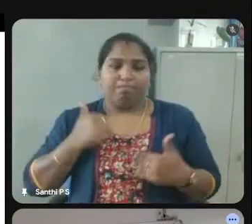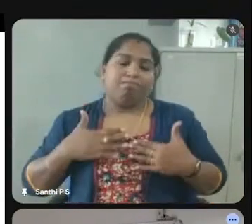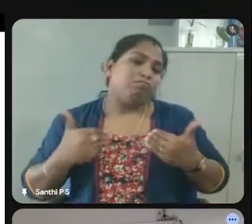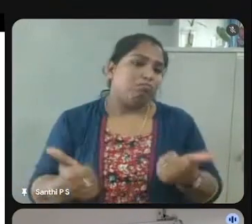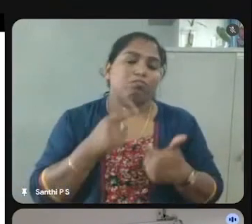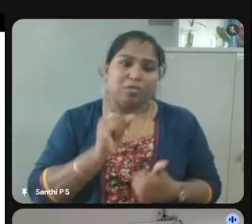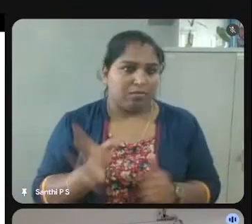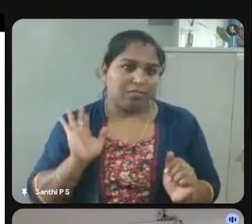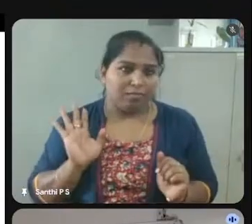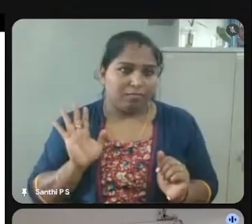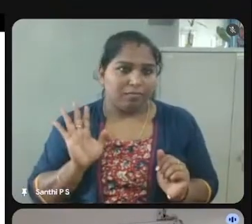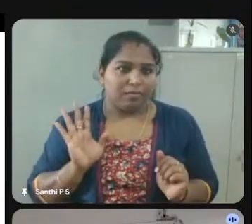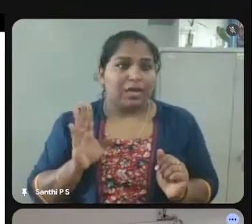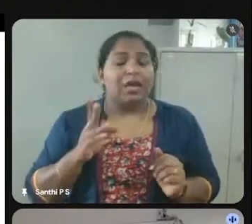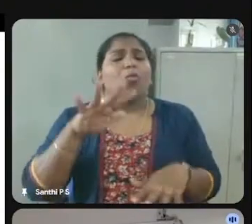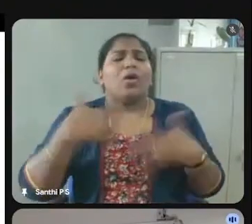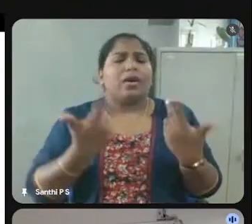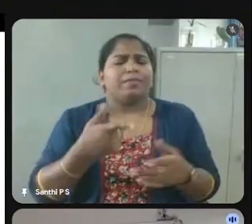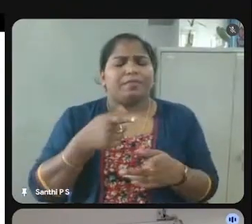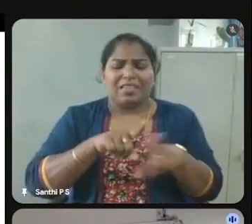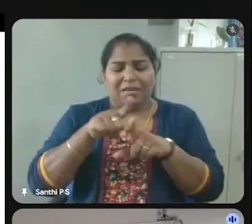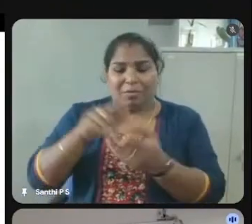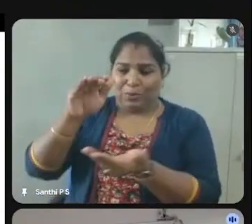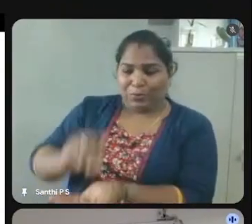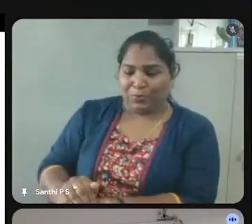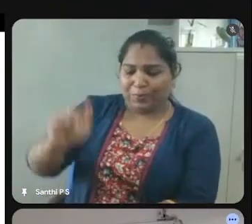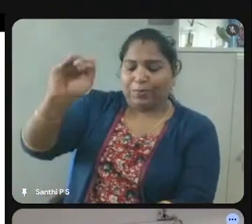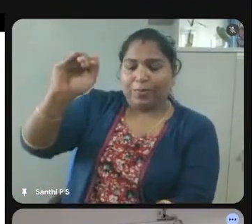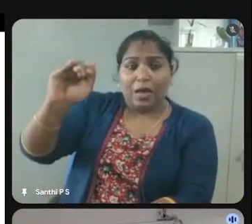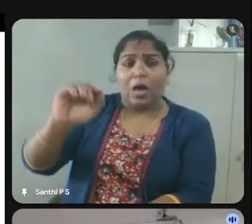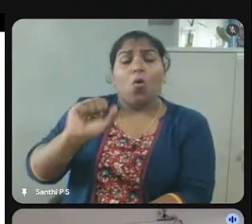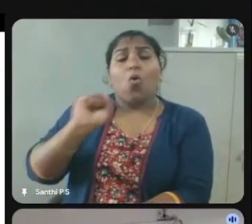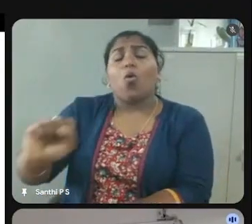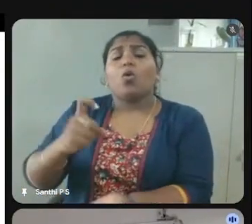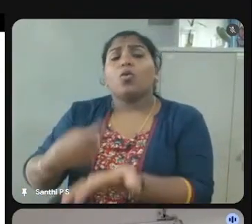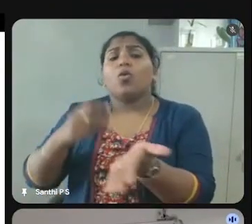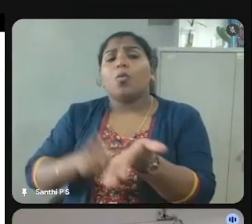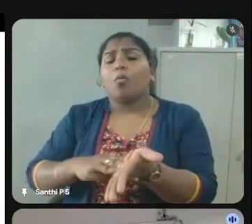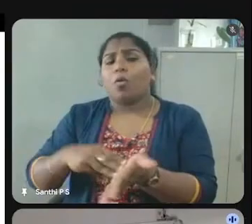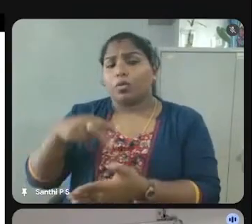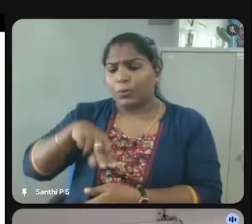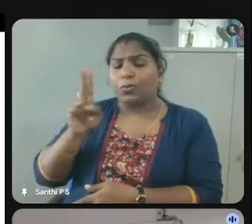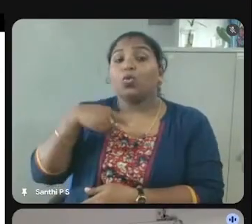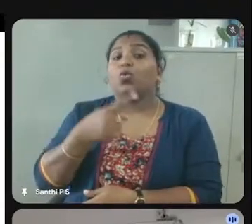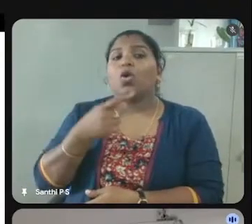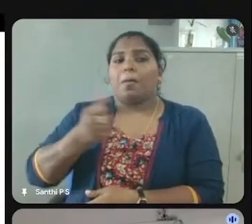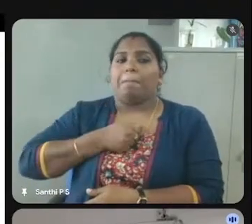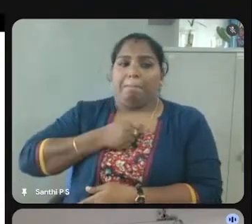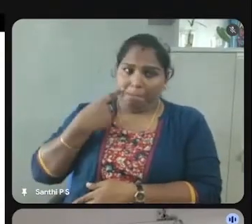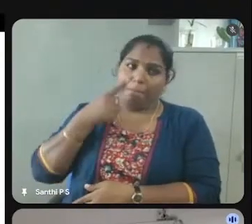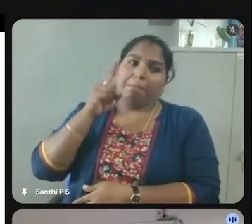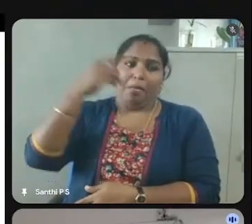മക്കളുടെ ആദ്യത്തെ മോഡൽസ് നമ്മളാണ്. നമ്മൾ മാതാപിതാക്കൾ ഓരോരുത്തരുമാണ്. നമ്മൾ എങ്ങനെയാണ് എന്നുള്ളതിന്റെ ഒരു